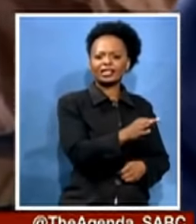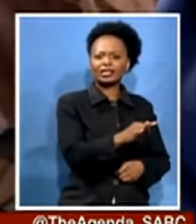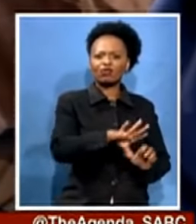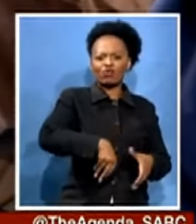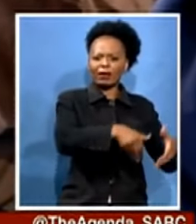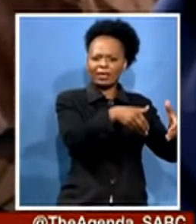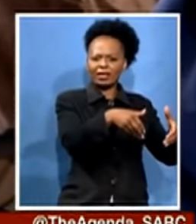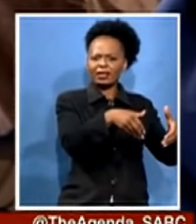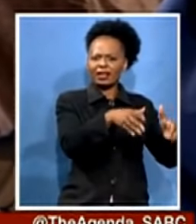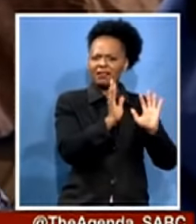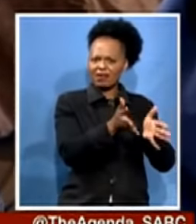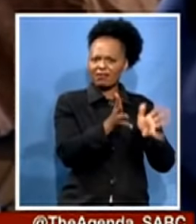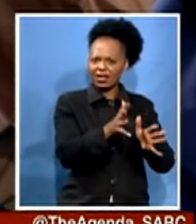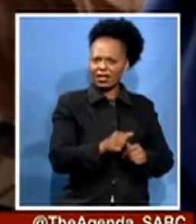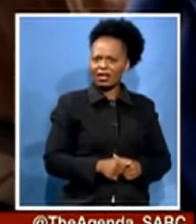noma besadlala